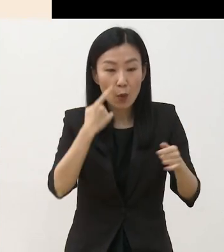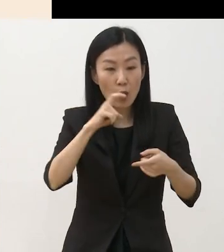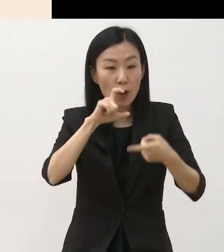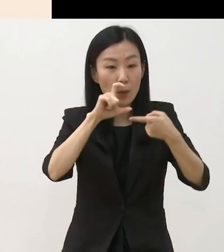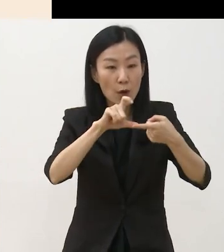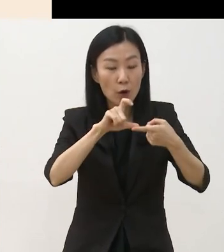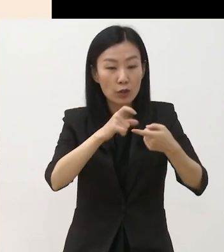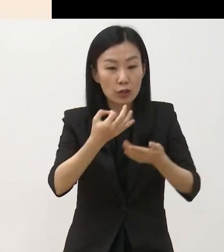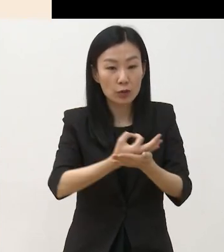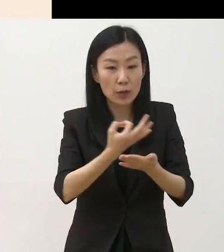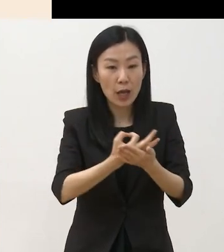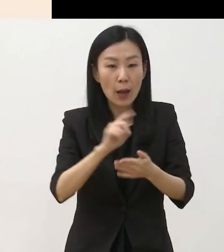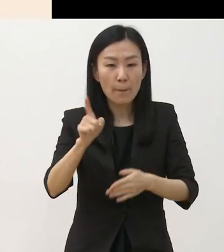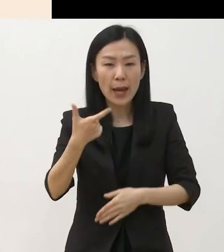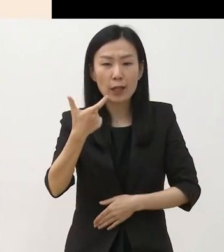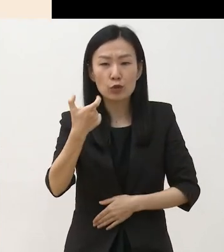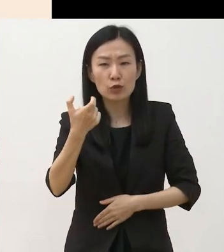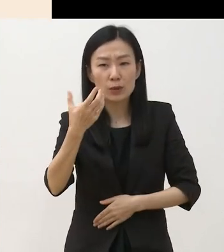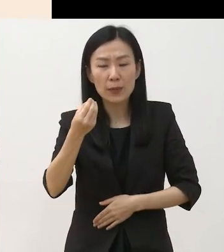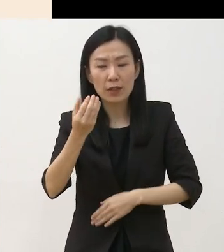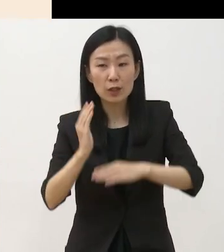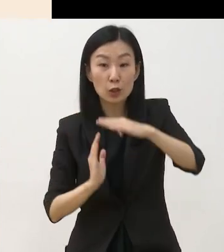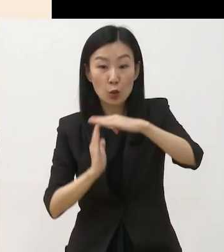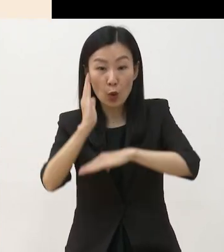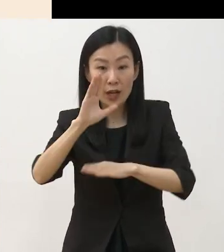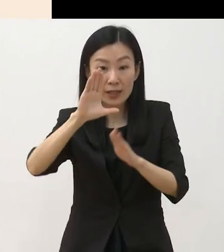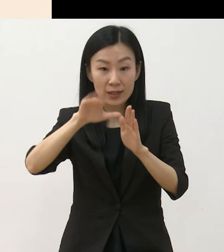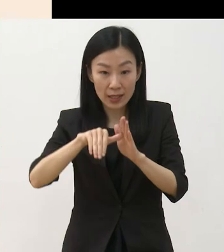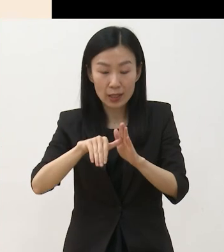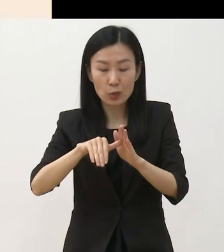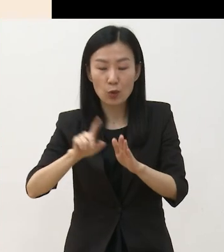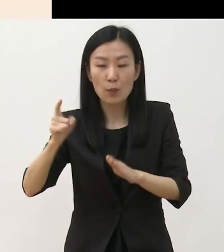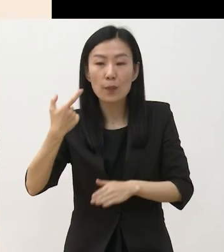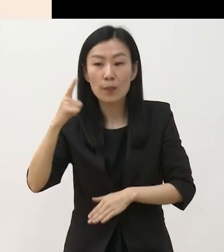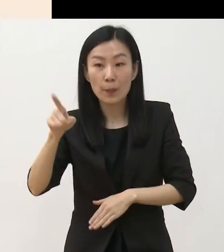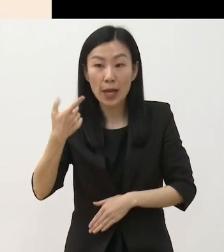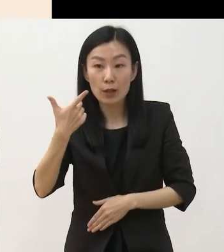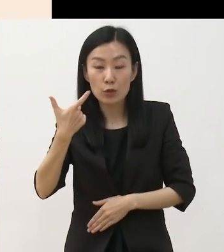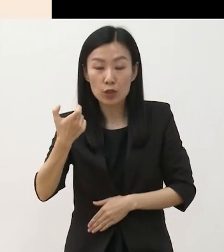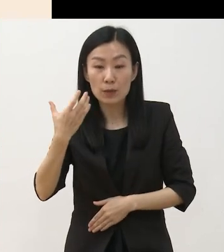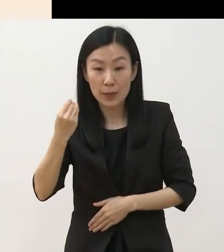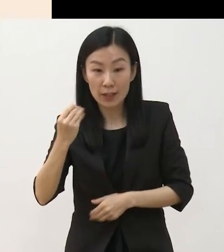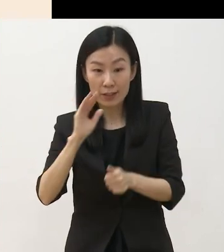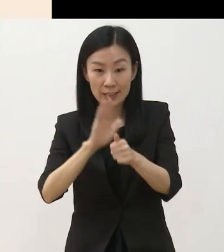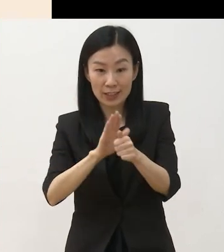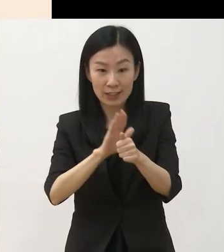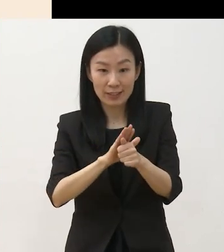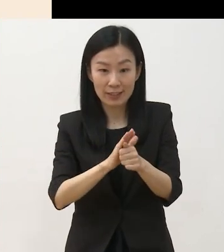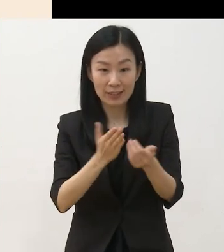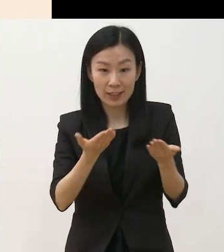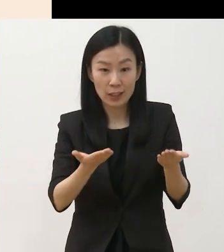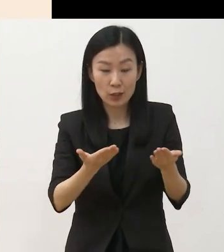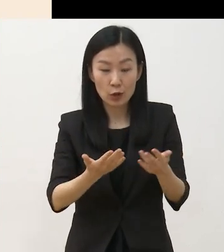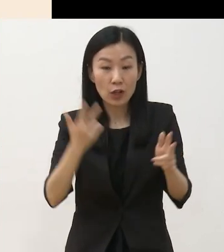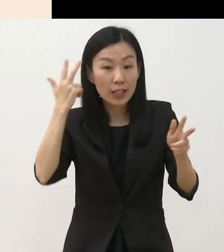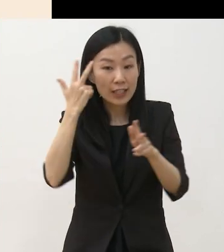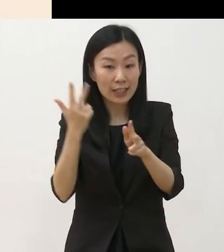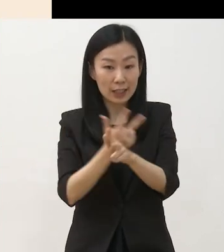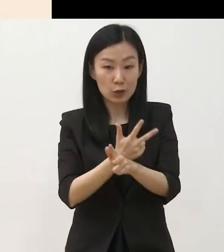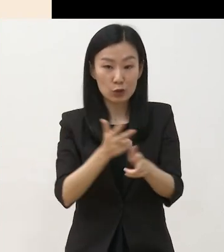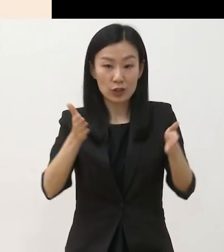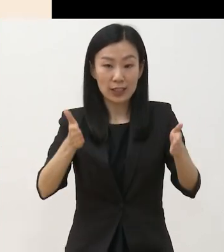급여액이 160만 원을 초과할 시에도 160만 원을 지원을 하고요. 최대 금액을 적용하고 역시 주 40시간